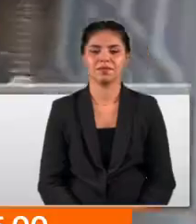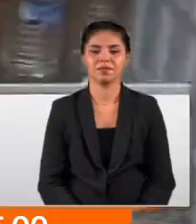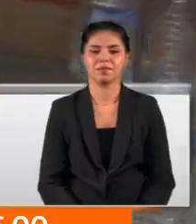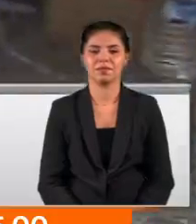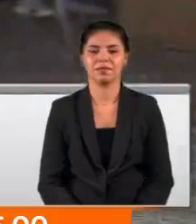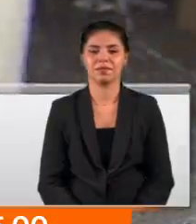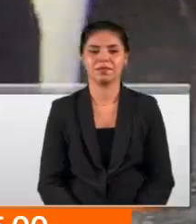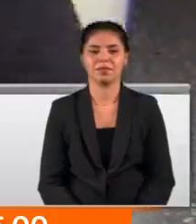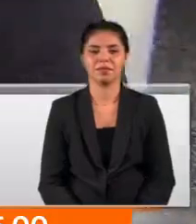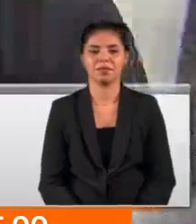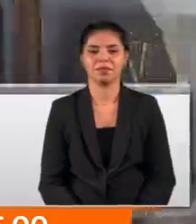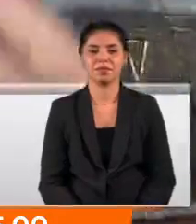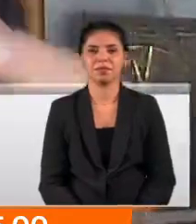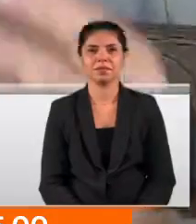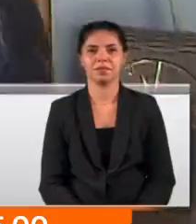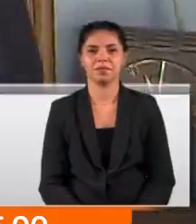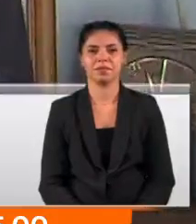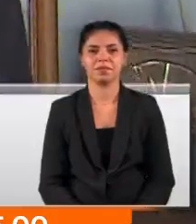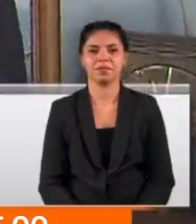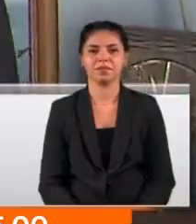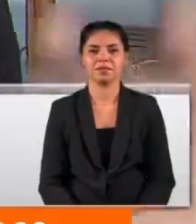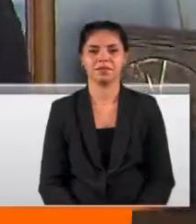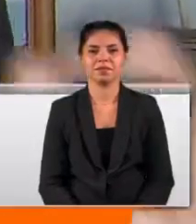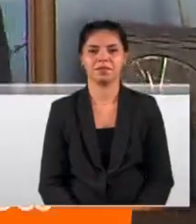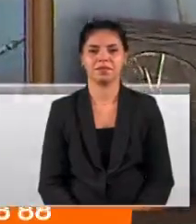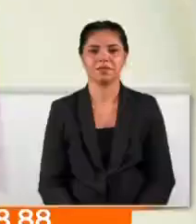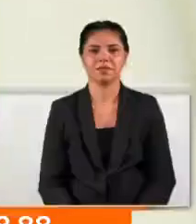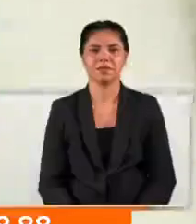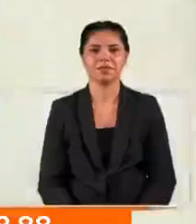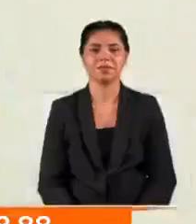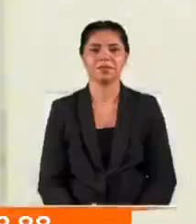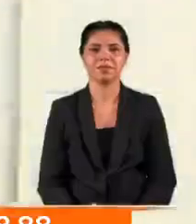ailemi ayakta tutabilmek için mücadele verdim ve bu duruma geldim.